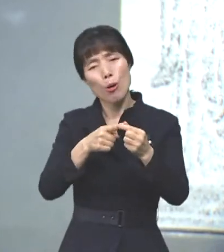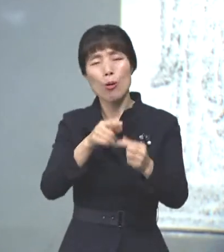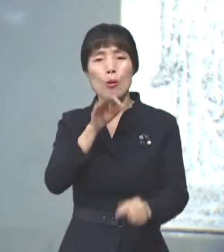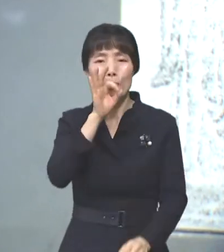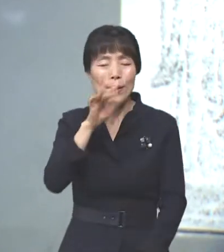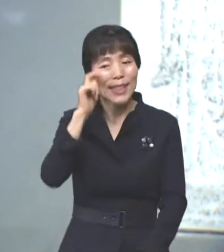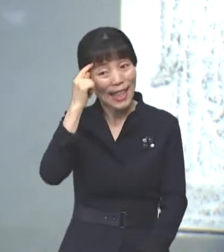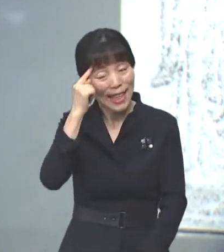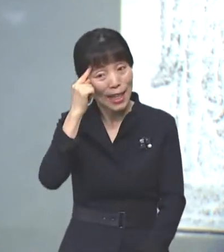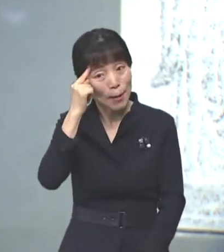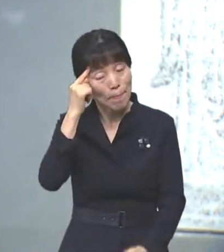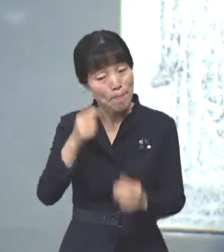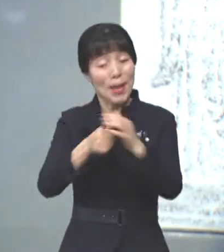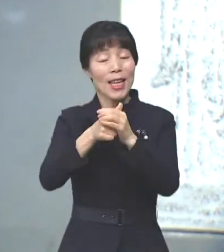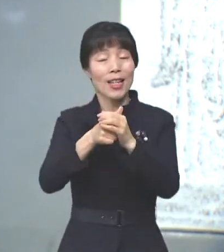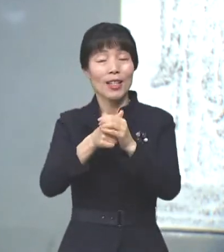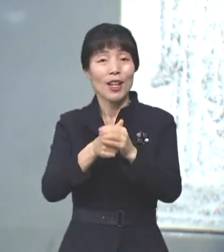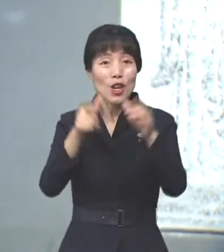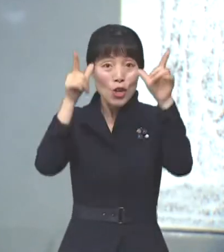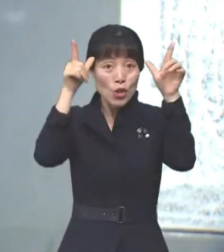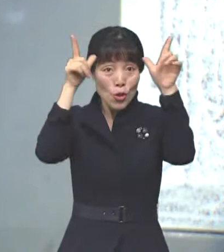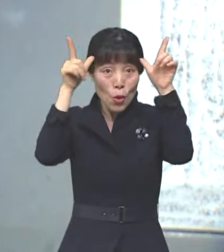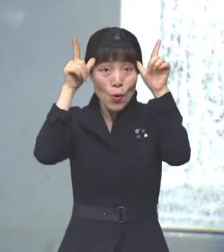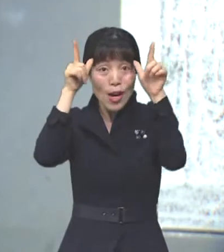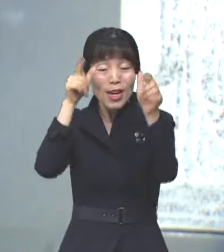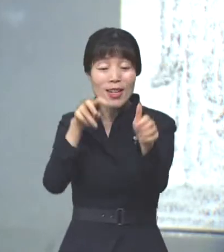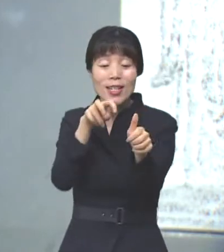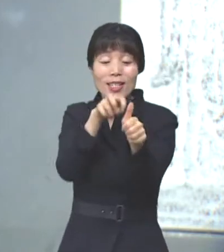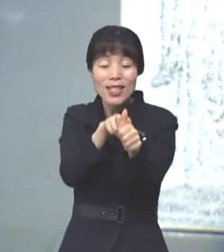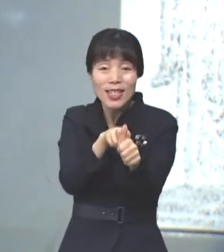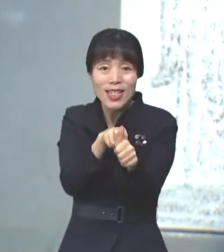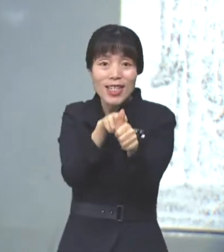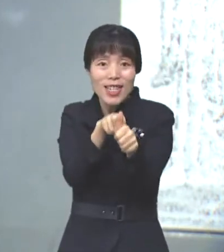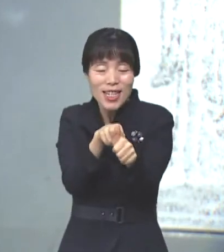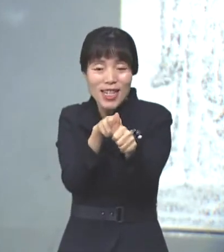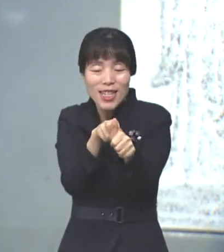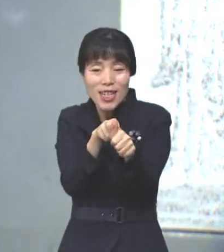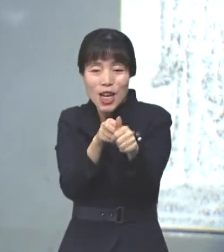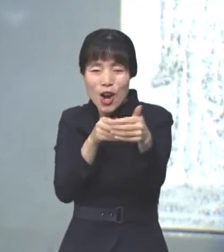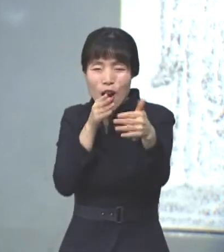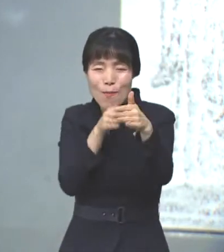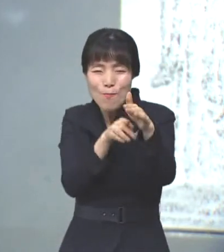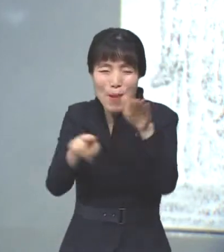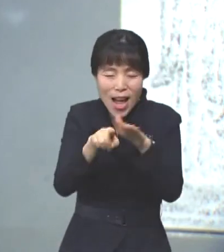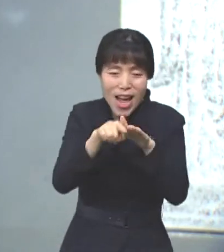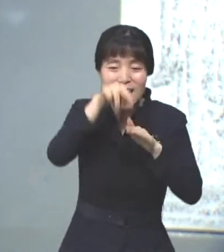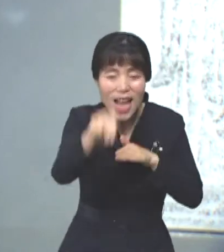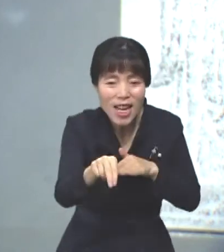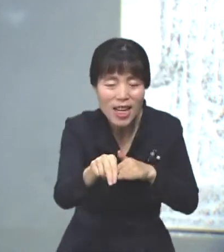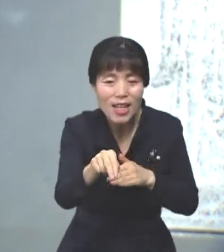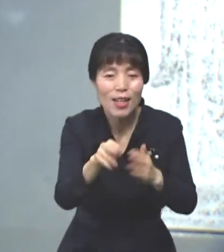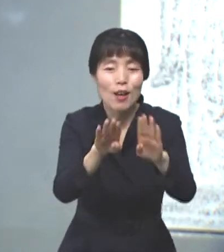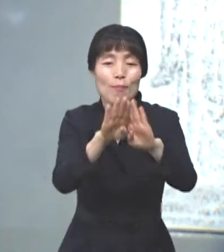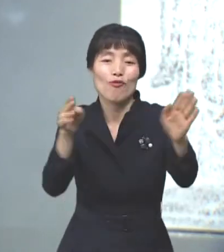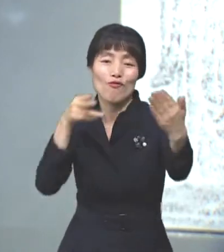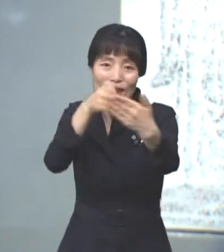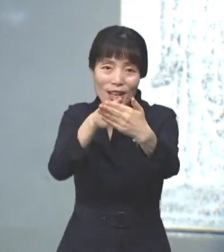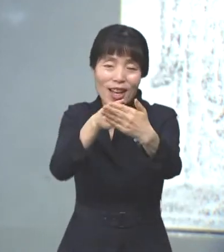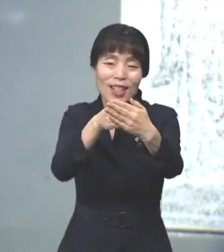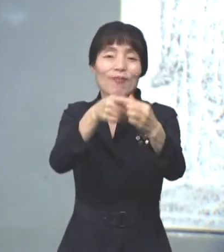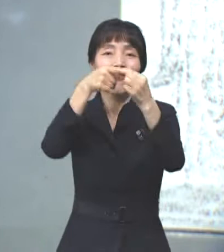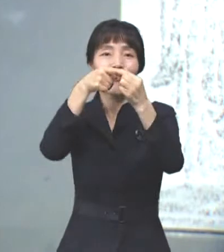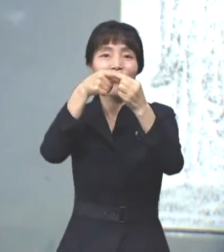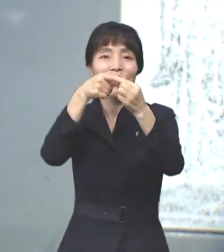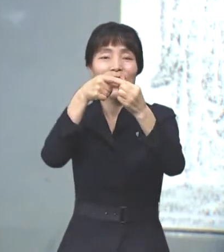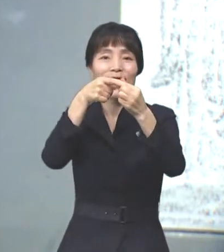냈죠. 그래서 소의 등에 몰래 올라찼다가 소가 도착하기 직전에 결승선에 뛰어내려서 1등을 차지했다는